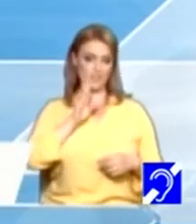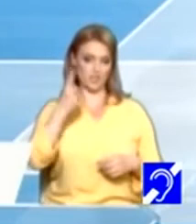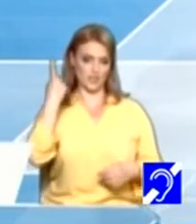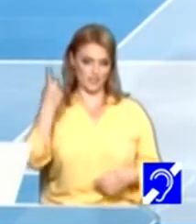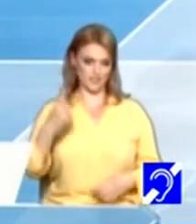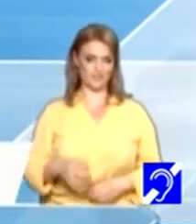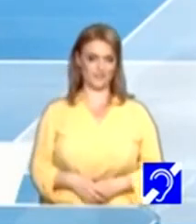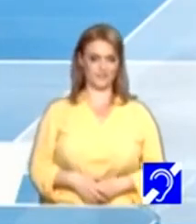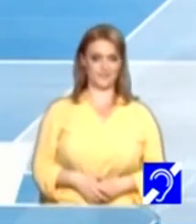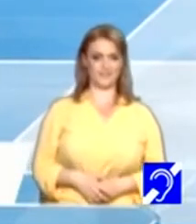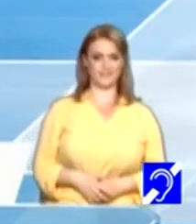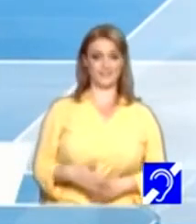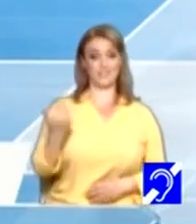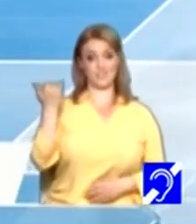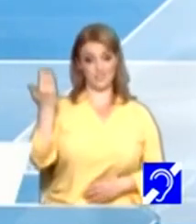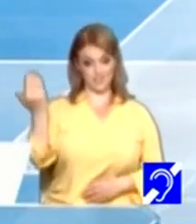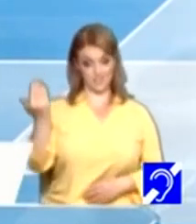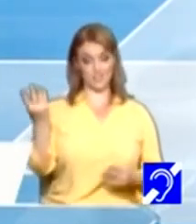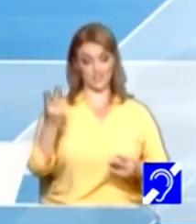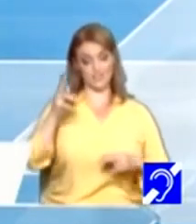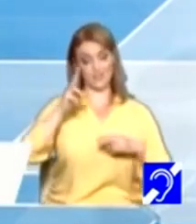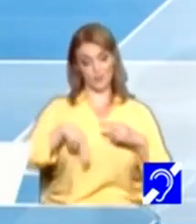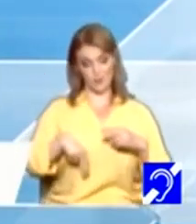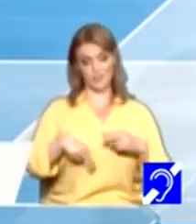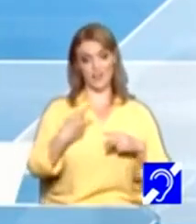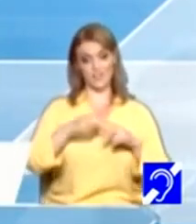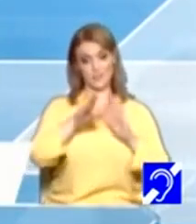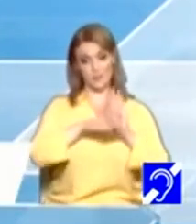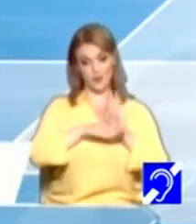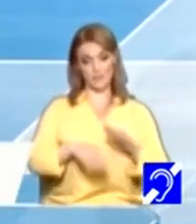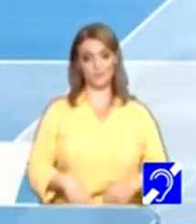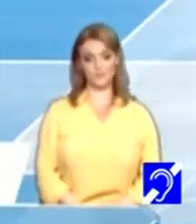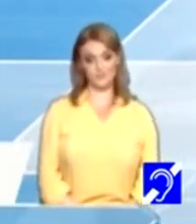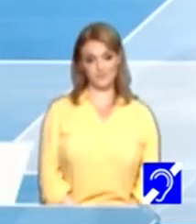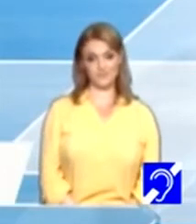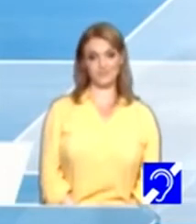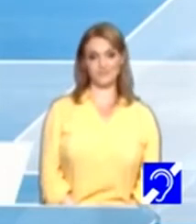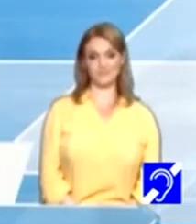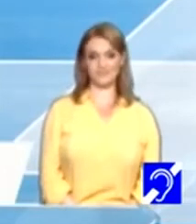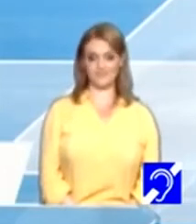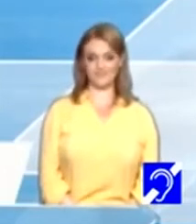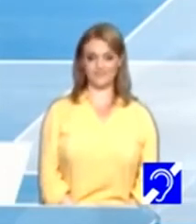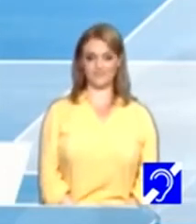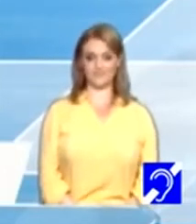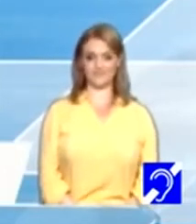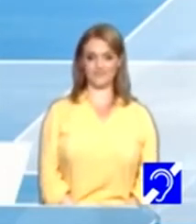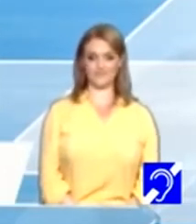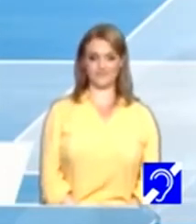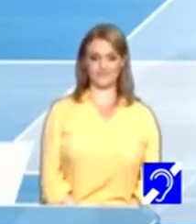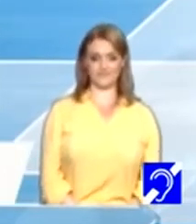domnilor. Vă revine sarcina să încheiați dumneavoastră această emisiune, care, o spun din nou, a fost